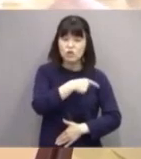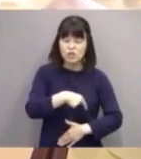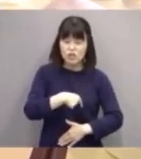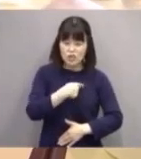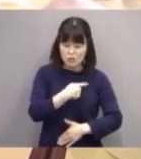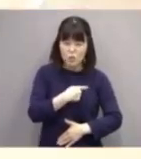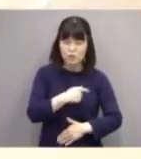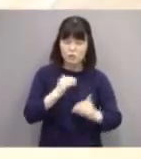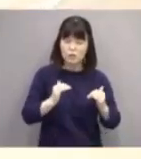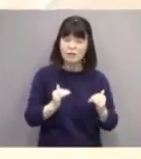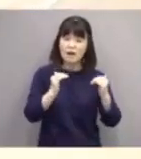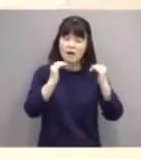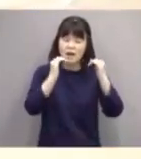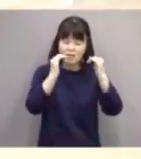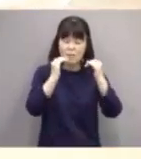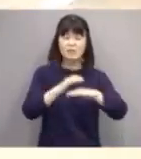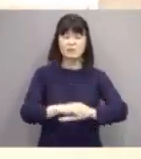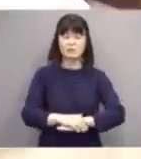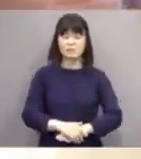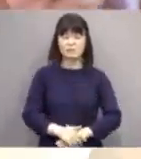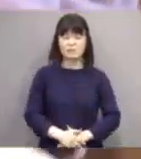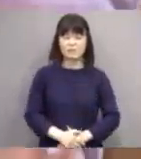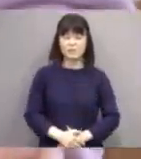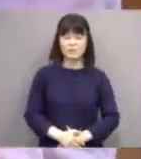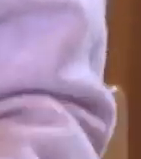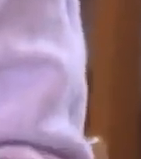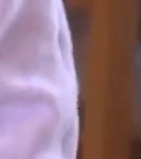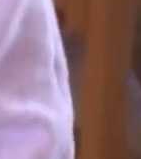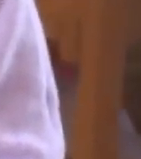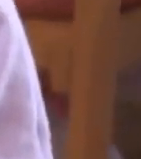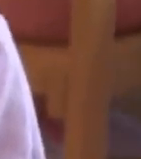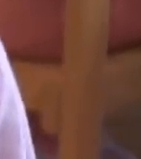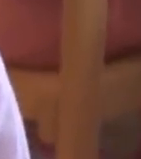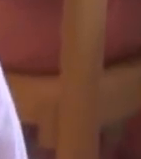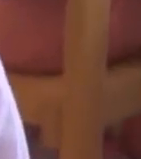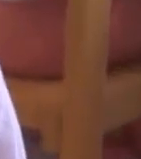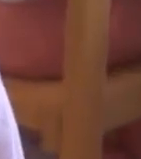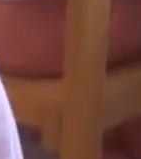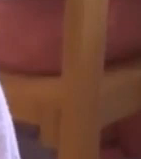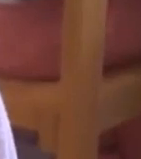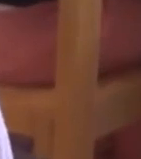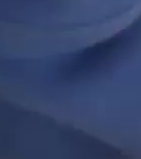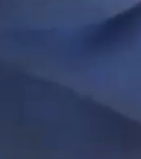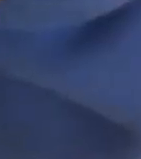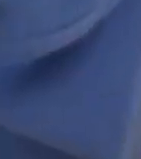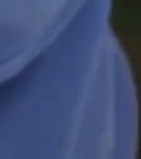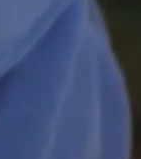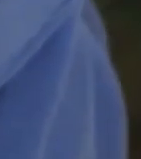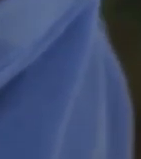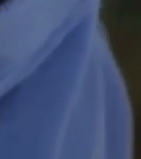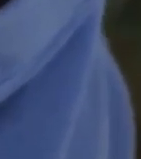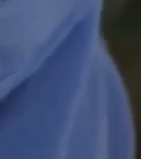め、園児の感性を伸ばします。 そーっと置いてみてください。